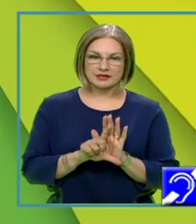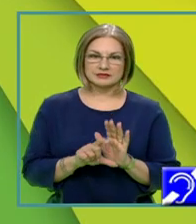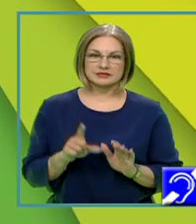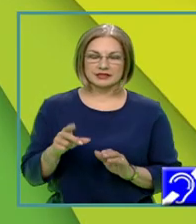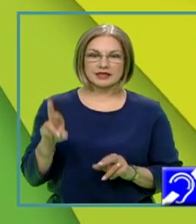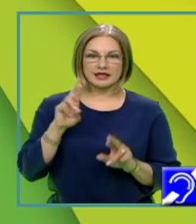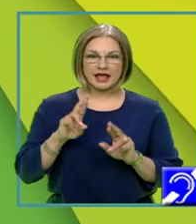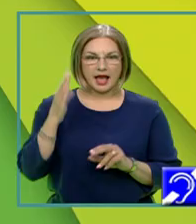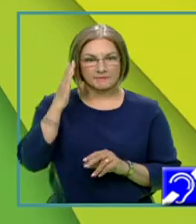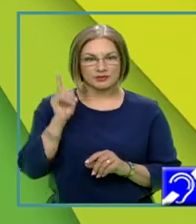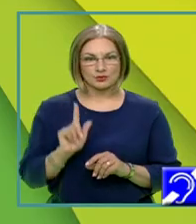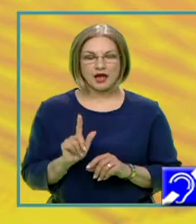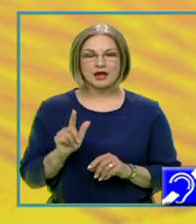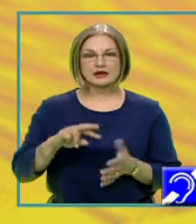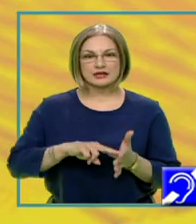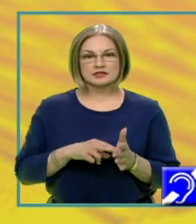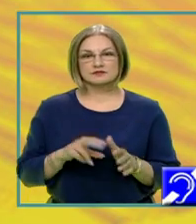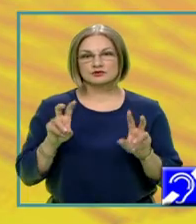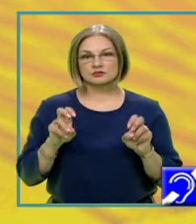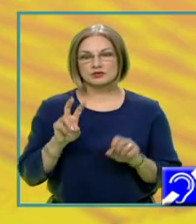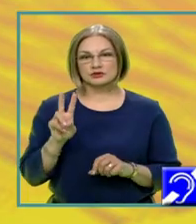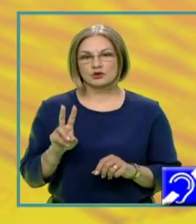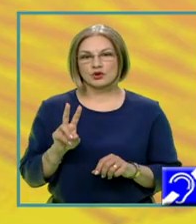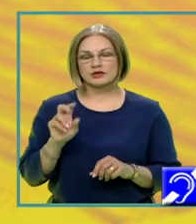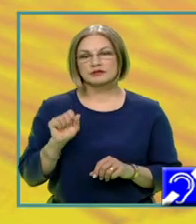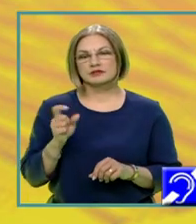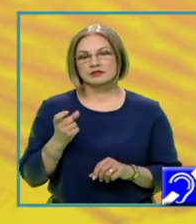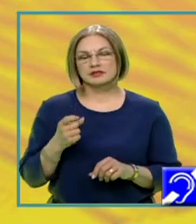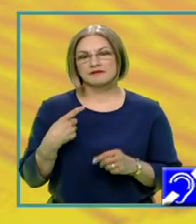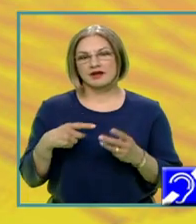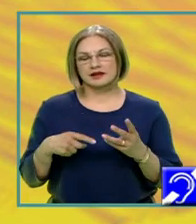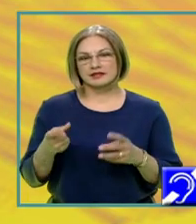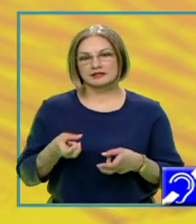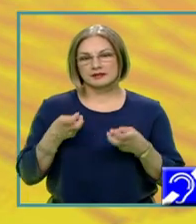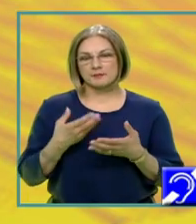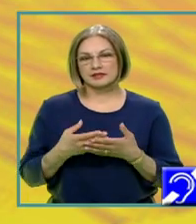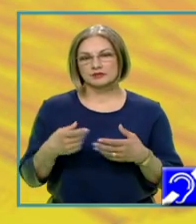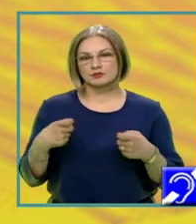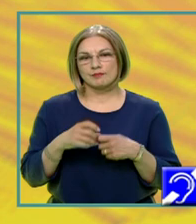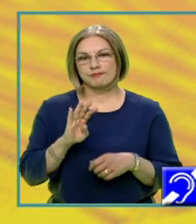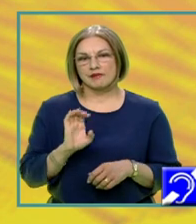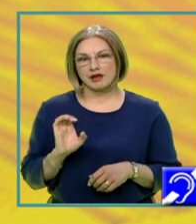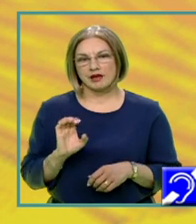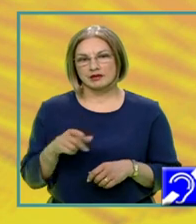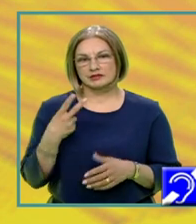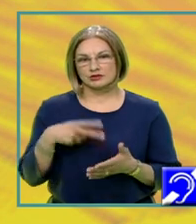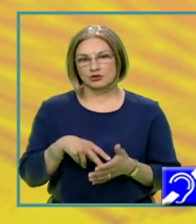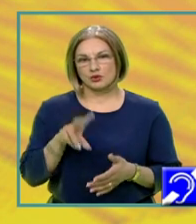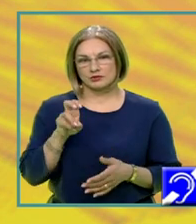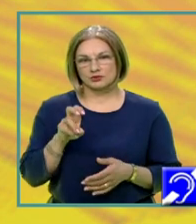recapitulare în care vom rezolva subiectul 2 roman 2 din variantele extrase pentru sesiunile de bac din